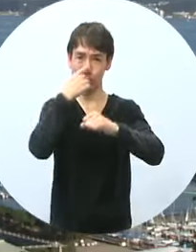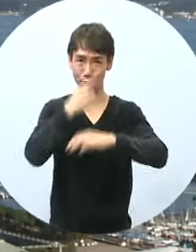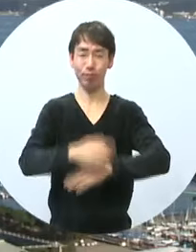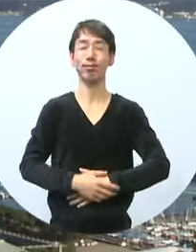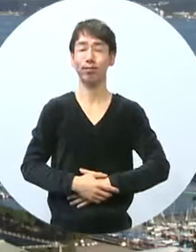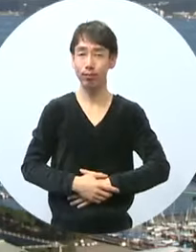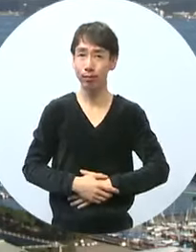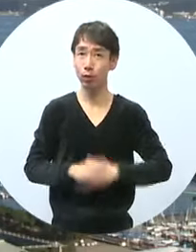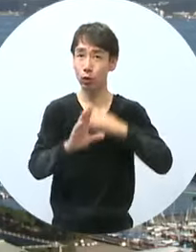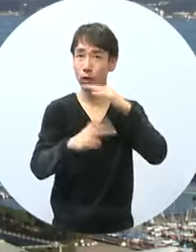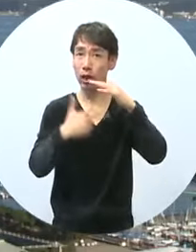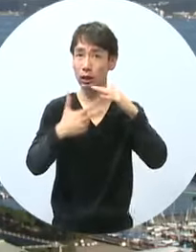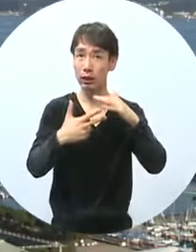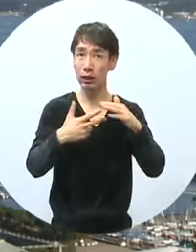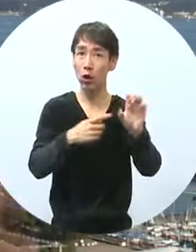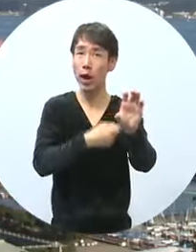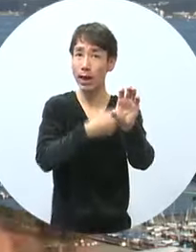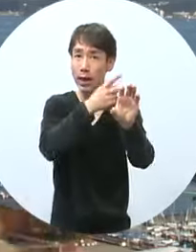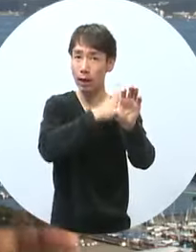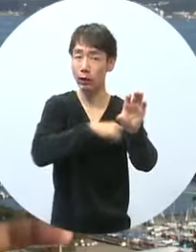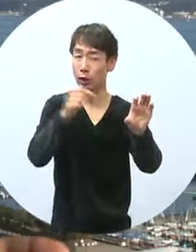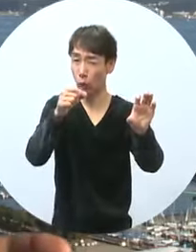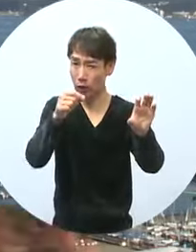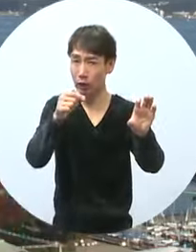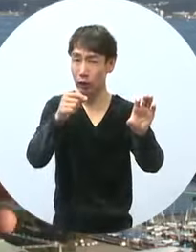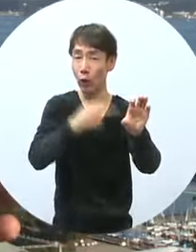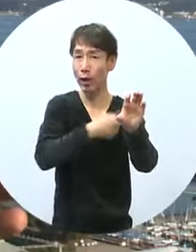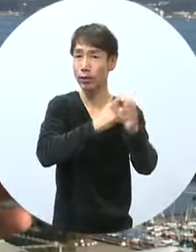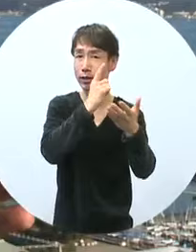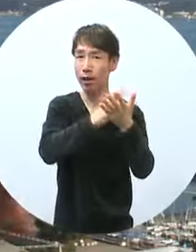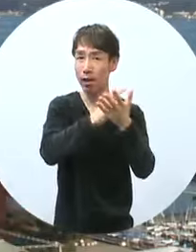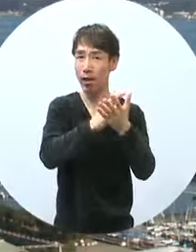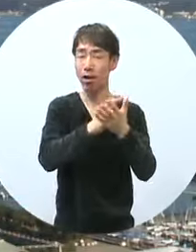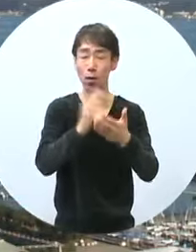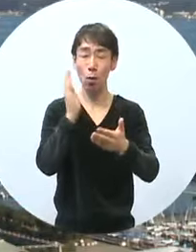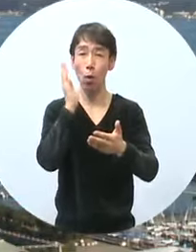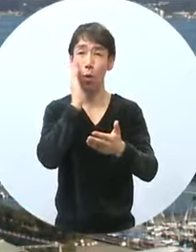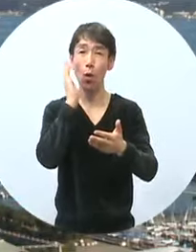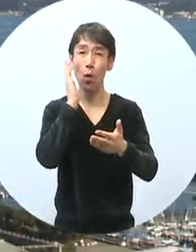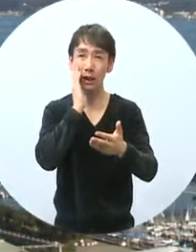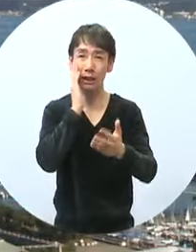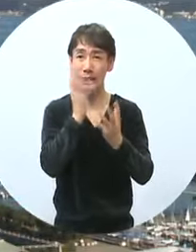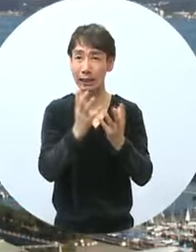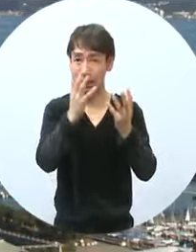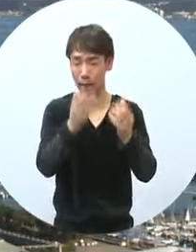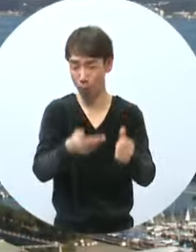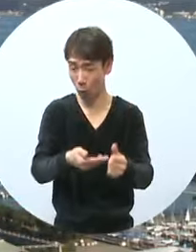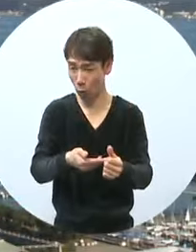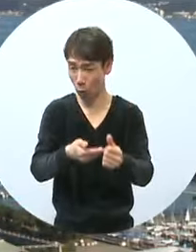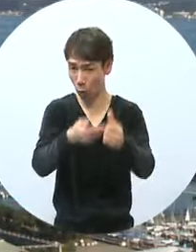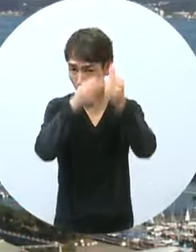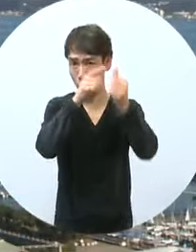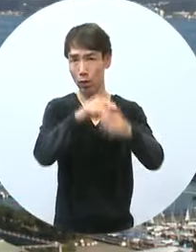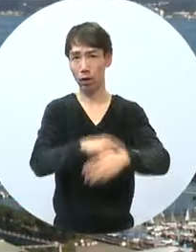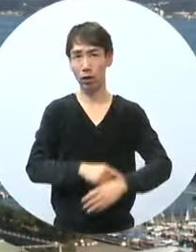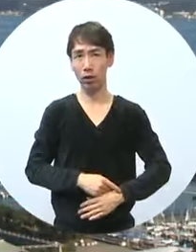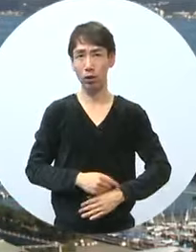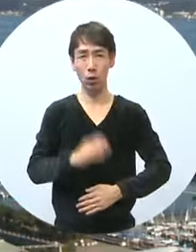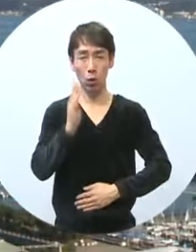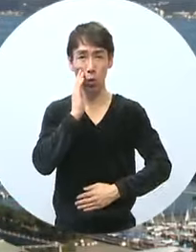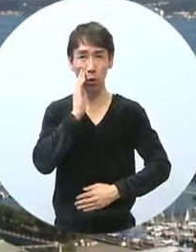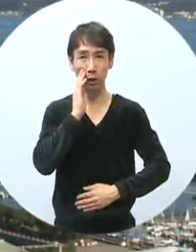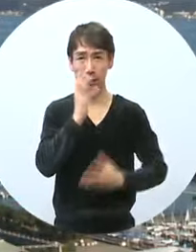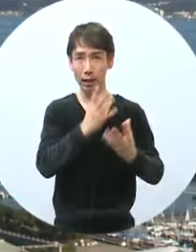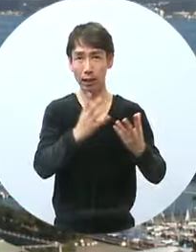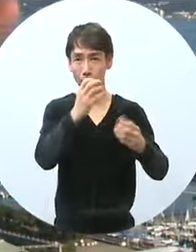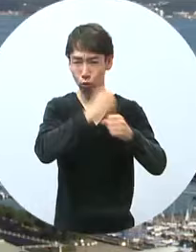ですね、もうエネルギー、大地のエネルギーだけで美味しい野菜がバンバン育ちます。とっても美味しい野菜がですね、でき